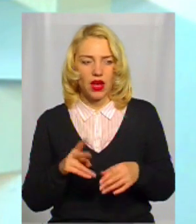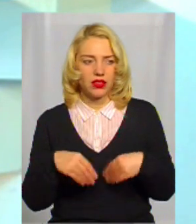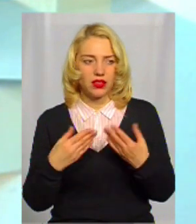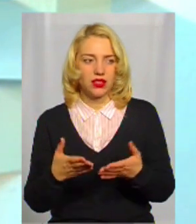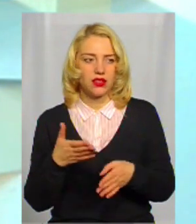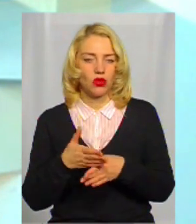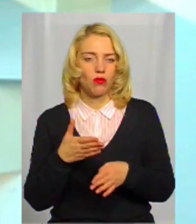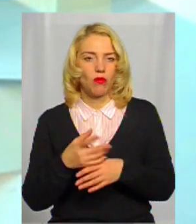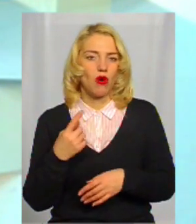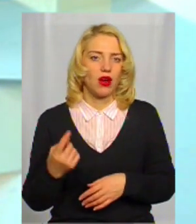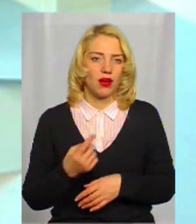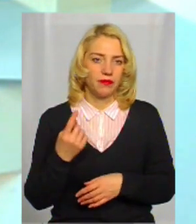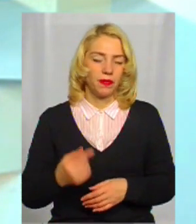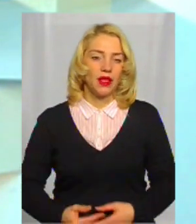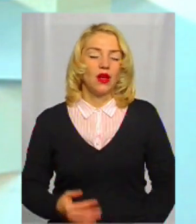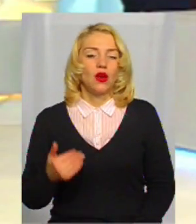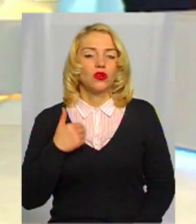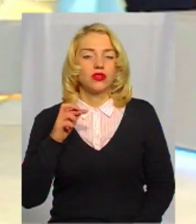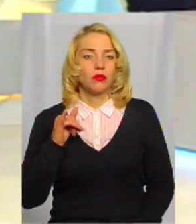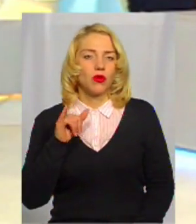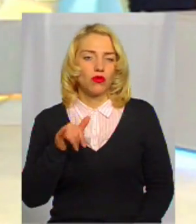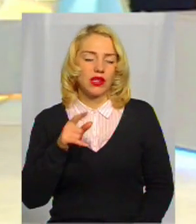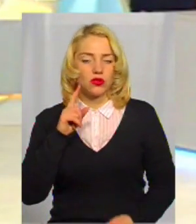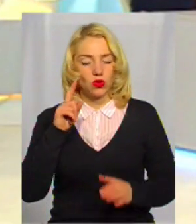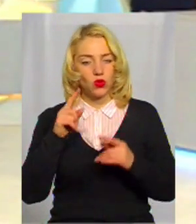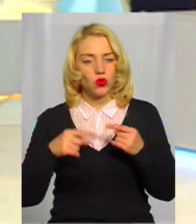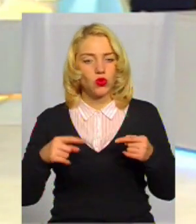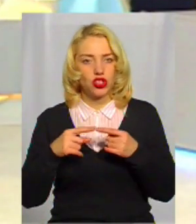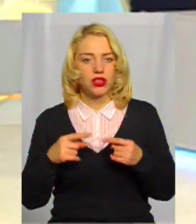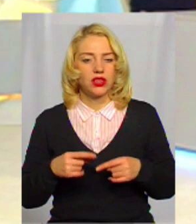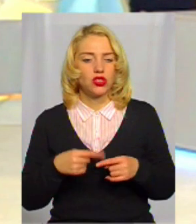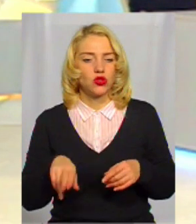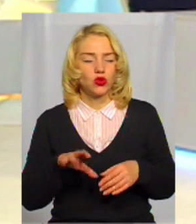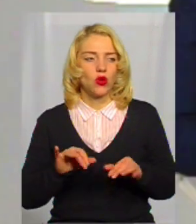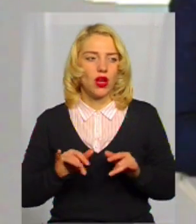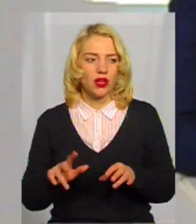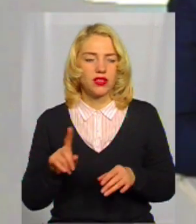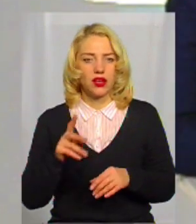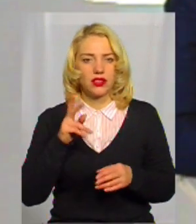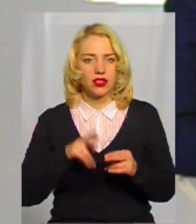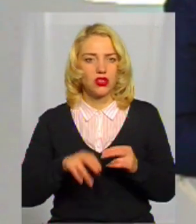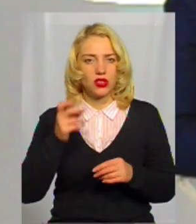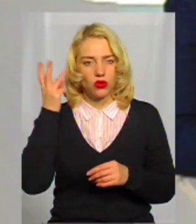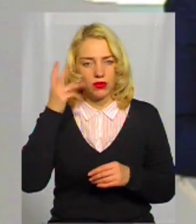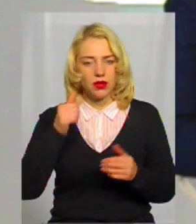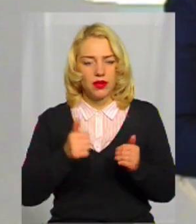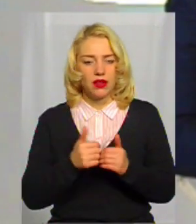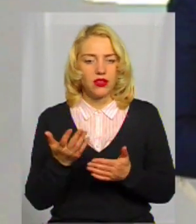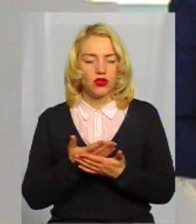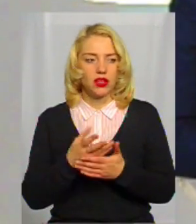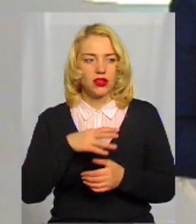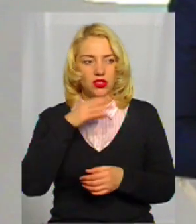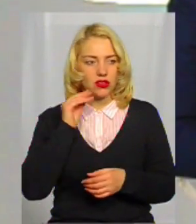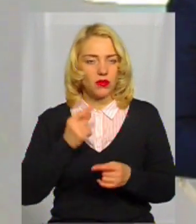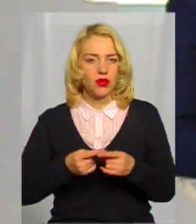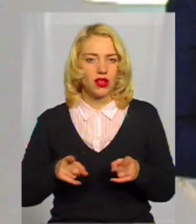домедична допомога. Хотів у вас ще уточнити на рахунок цієї акції, яка щойно закінчилась у Хмельницькому біля кінотеатру імені Шевченка. Ви вже